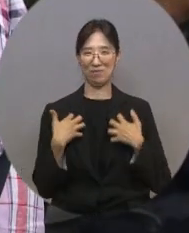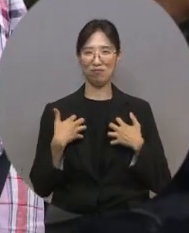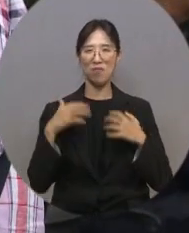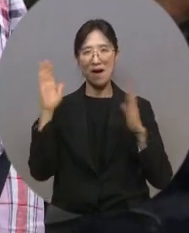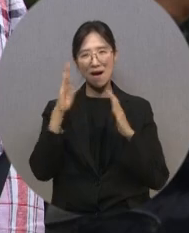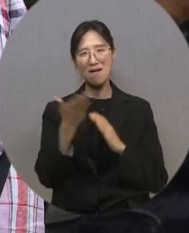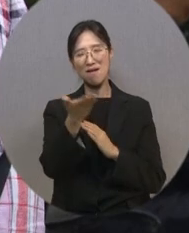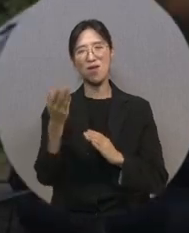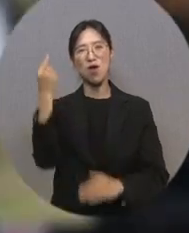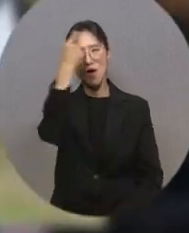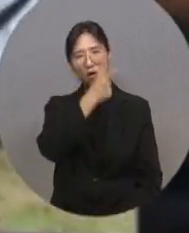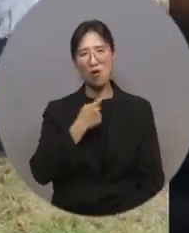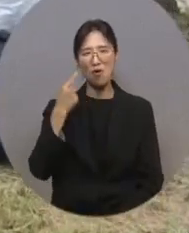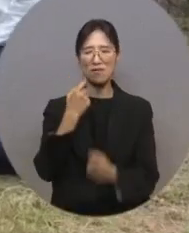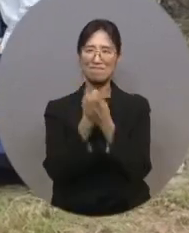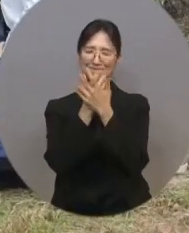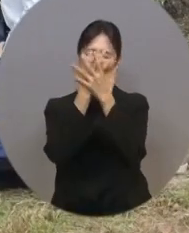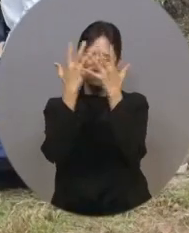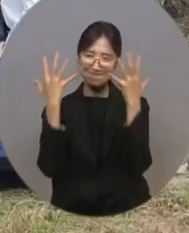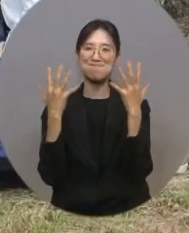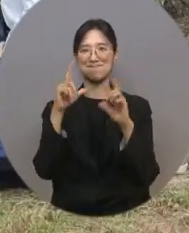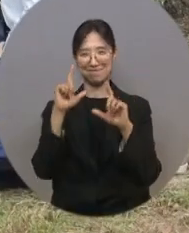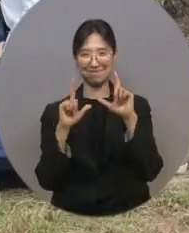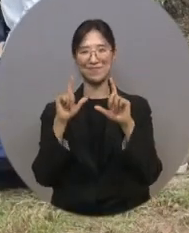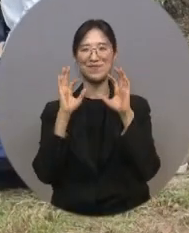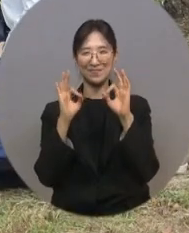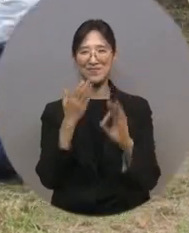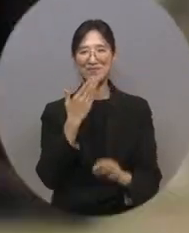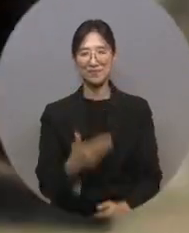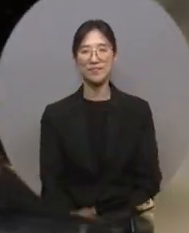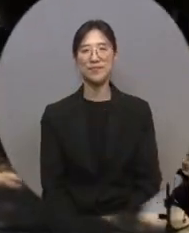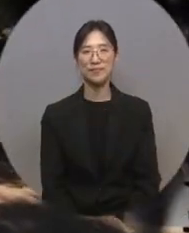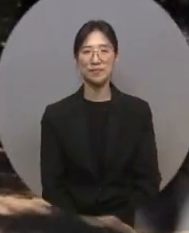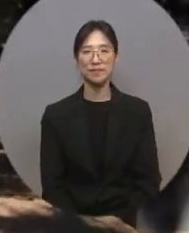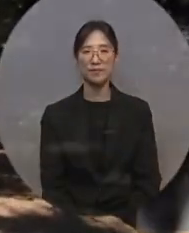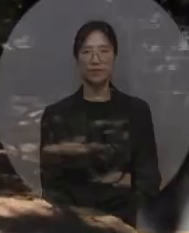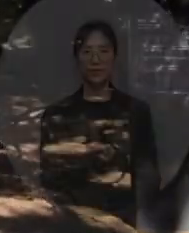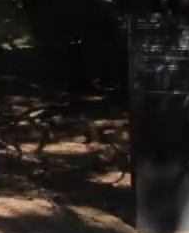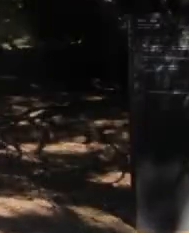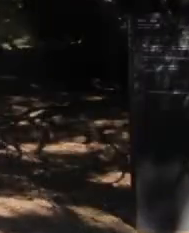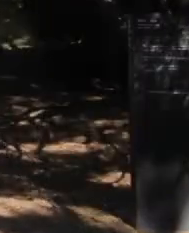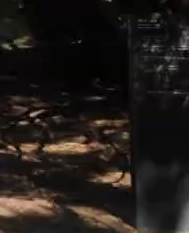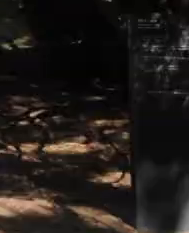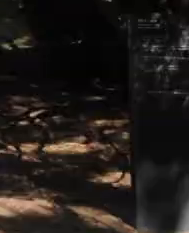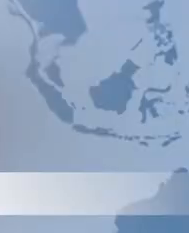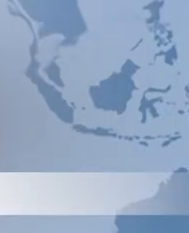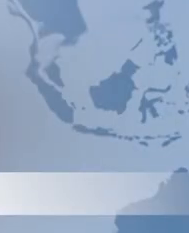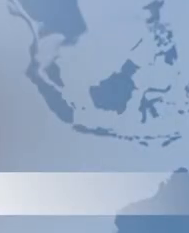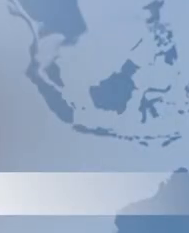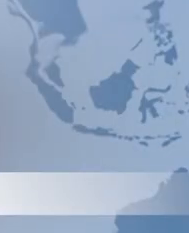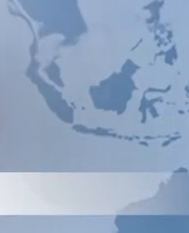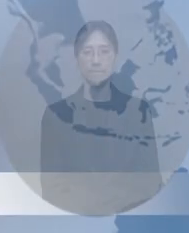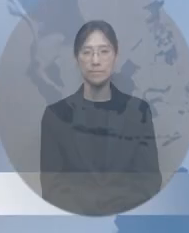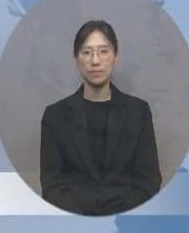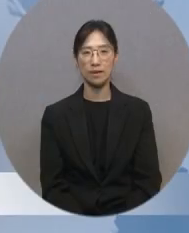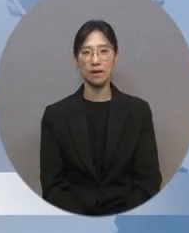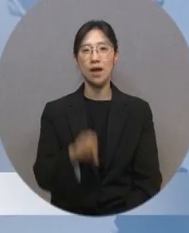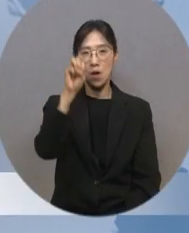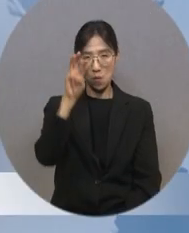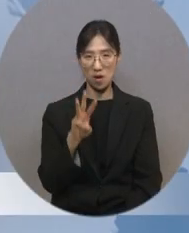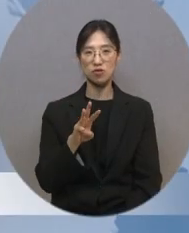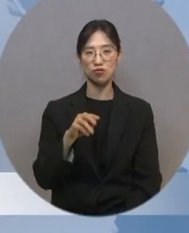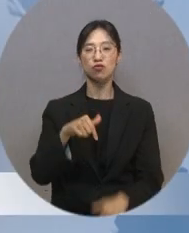얼굴에 가득 핀 환한 미소가 말해줍니다. 복지TV 경기방송 정선입니다. 광주